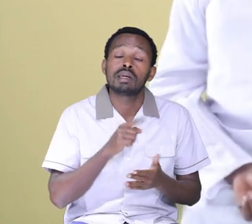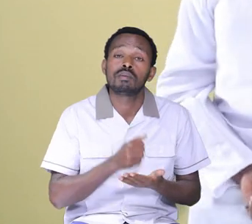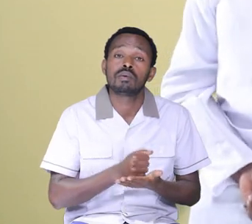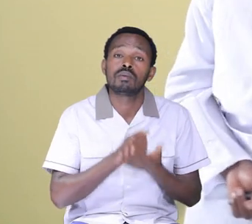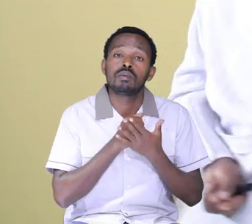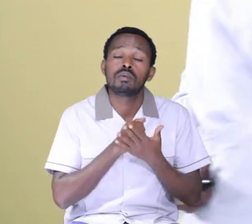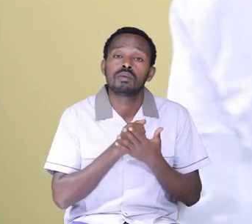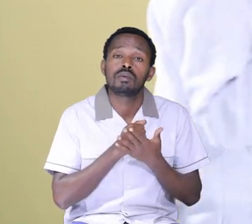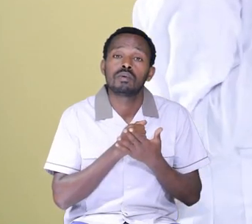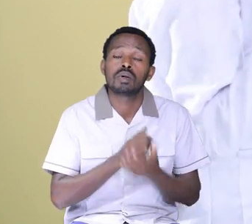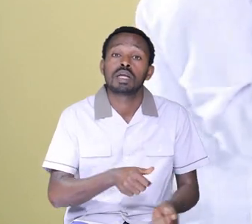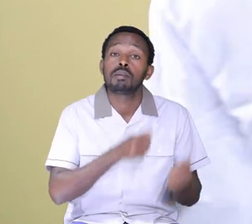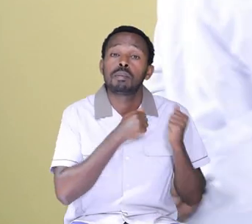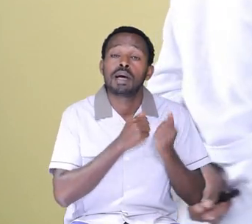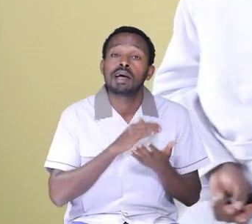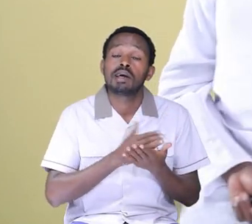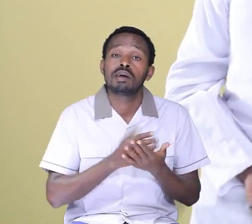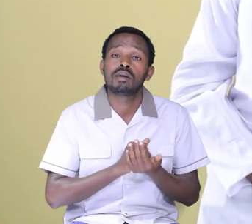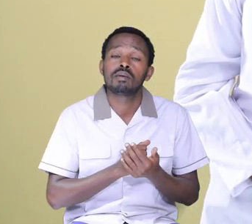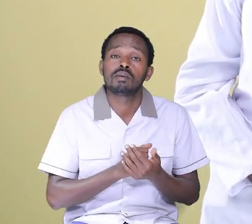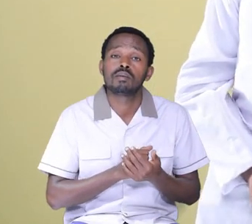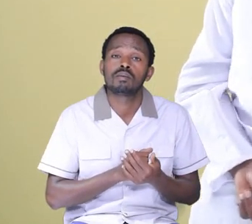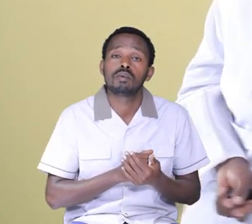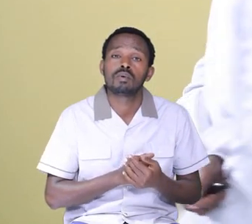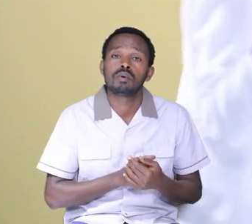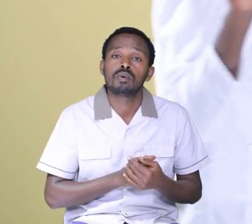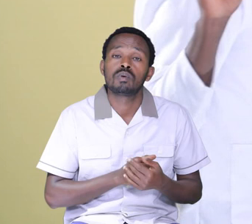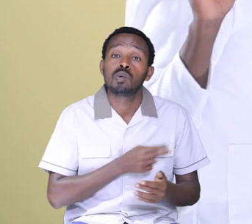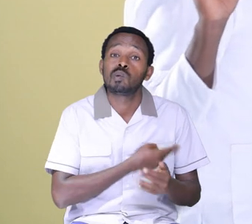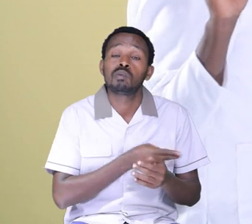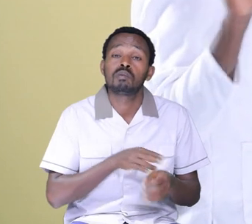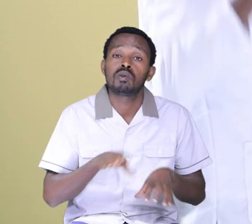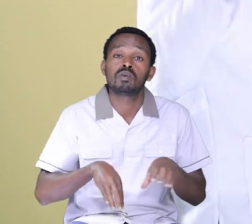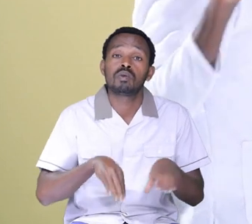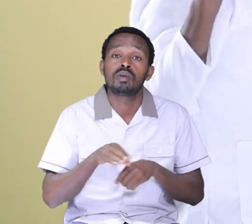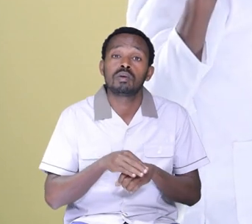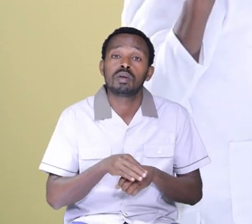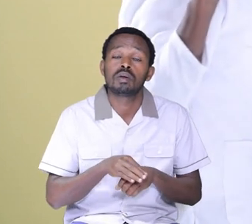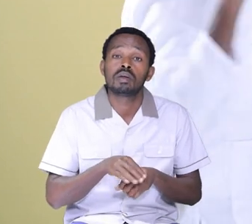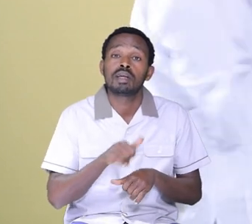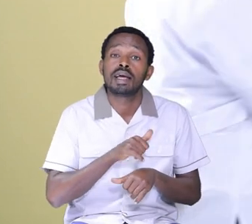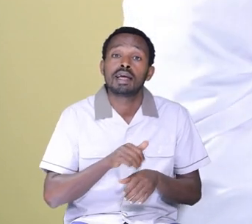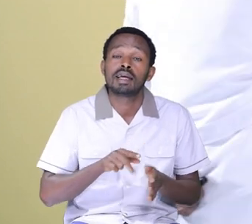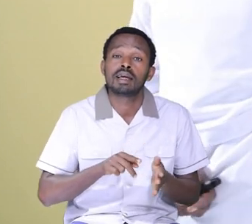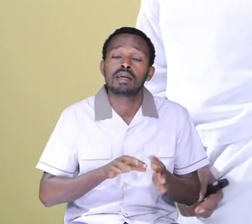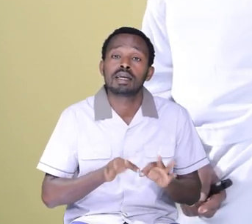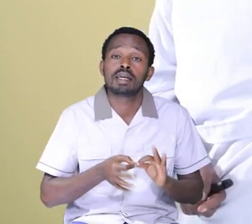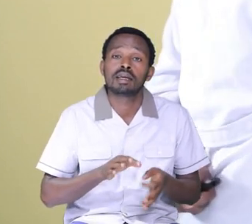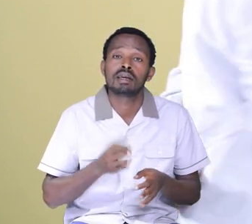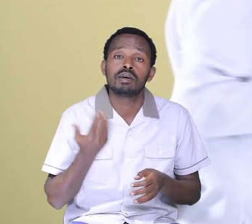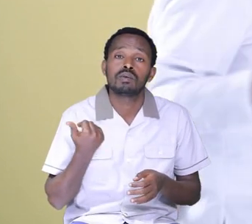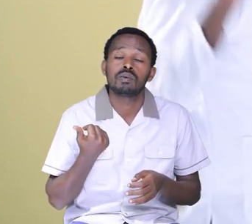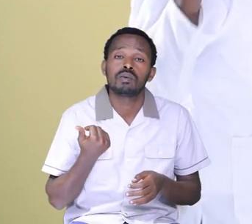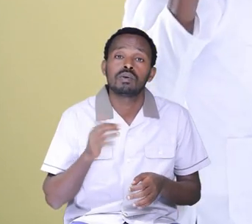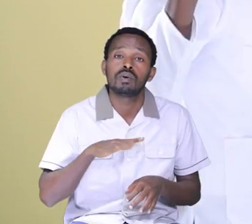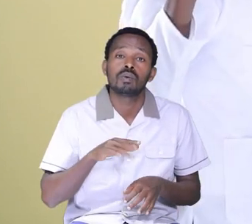Gidduu kanatti kan argamu immoo ba'aadha. Iddoo kanatti kan argamu humna sochooftuuti. Akkuma jalqaba hiikaa turre qubeen faa